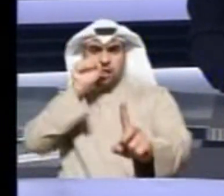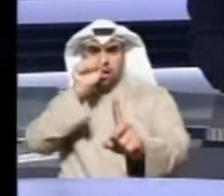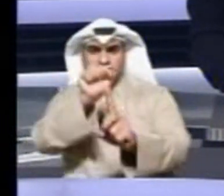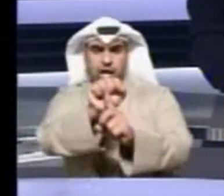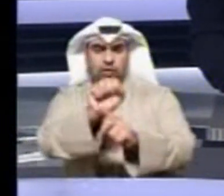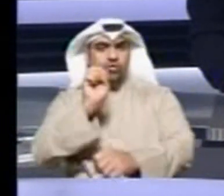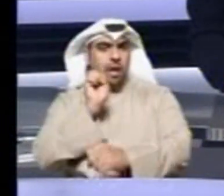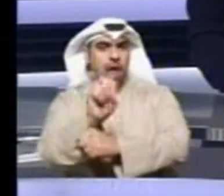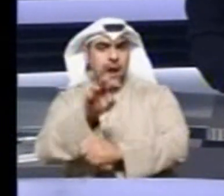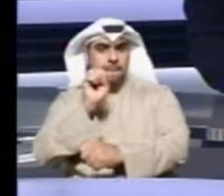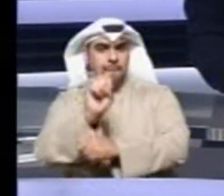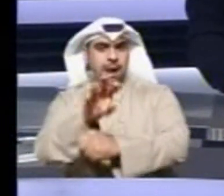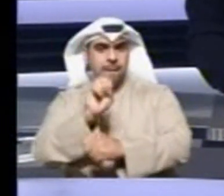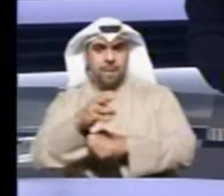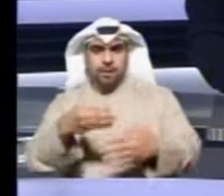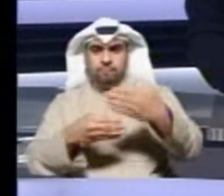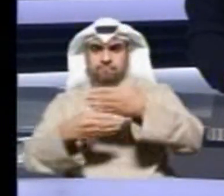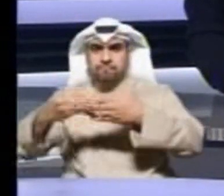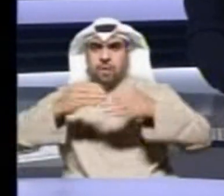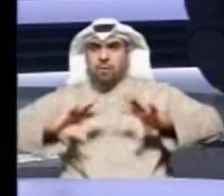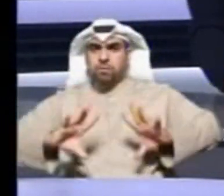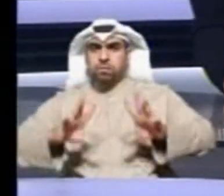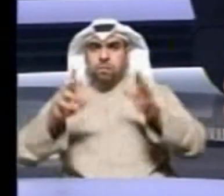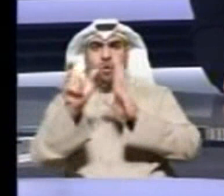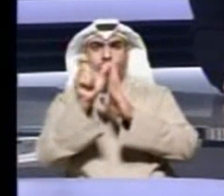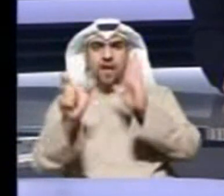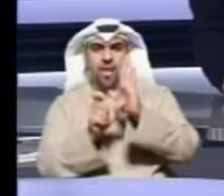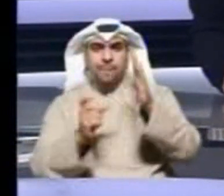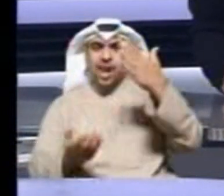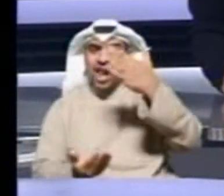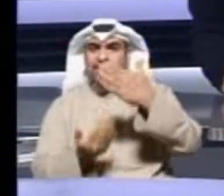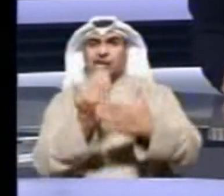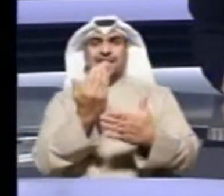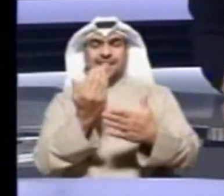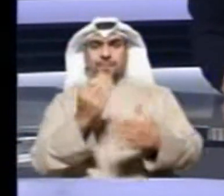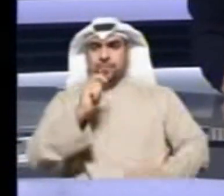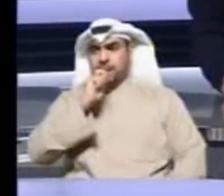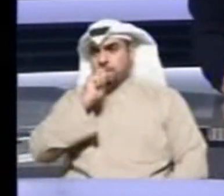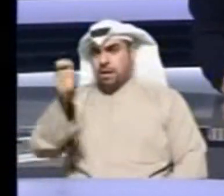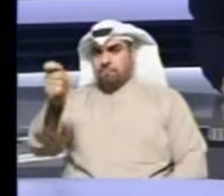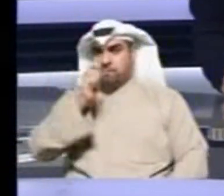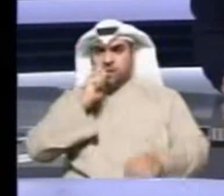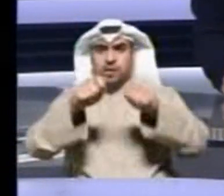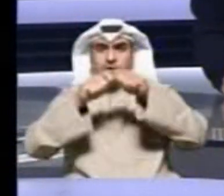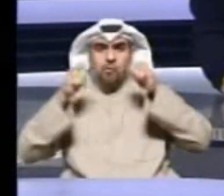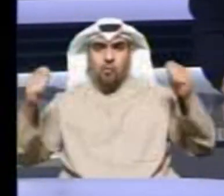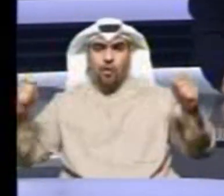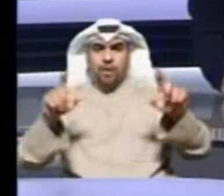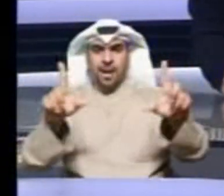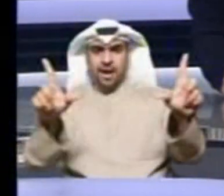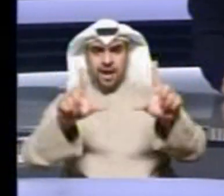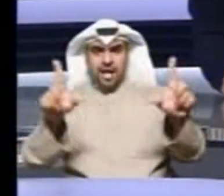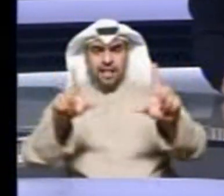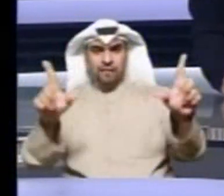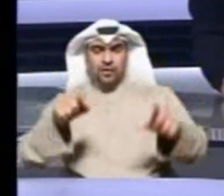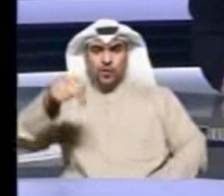المنشآت الحكومية بأحدث النظم المستحدثة. نعم، جاء ذلك في تصريح له على هامش افتتاحه لمؤتمر إدارة